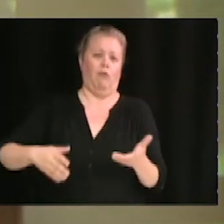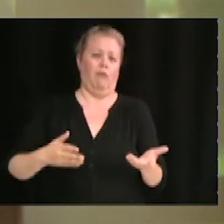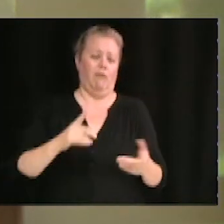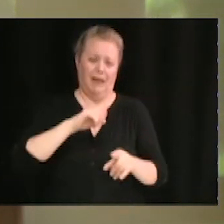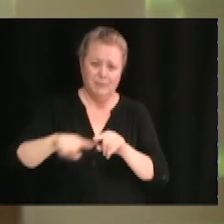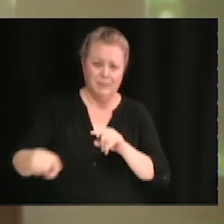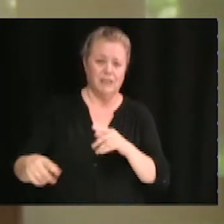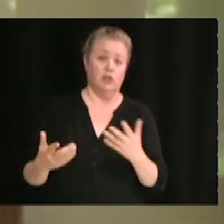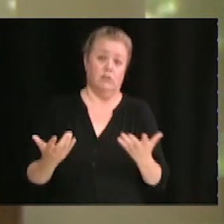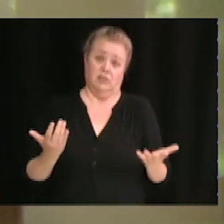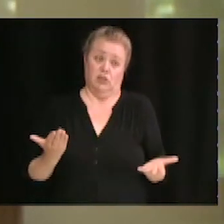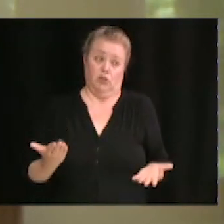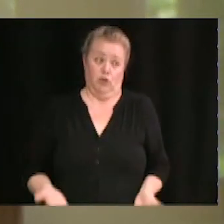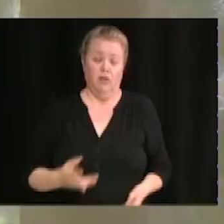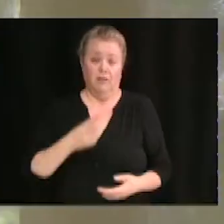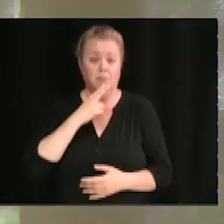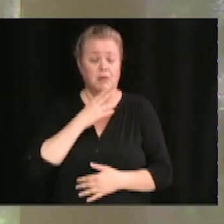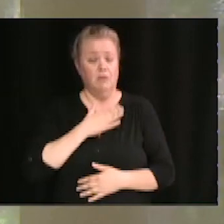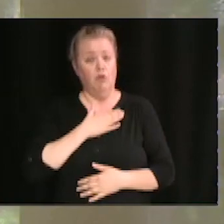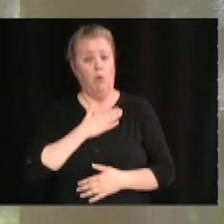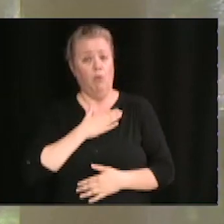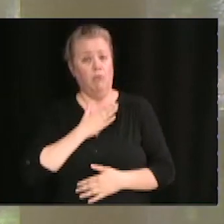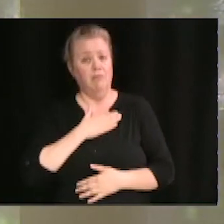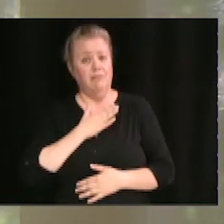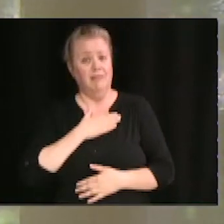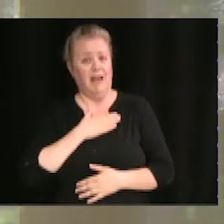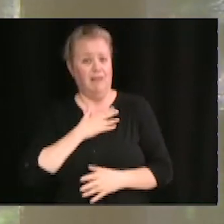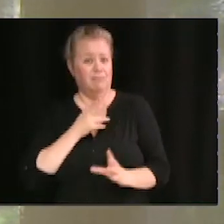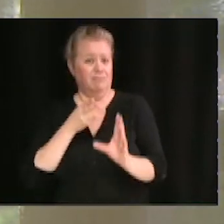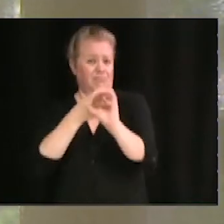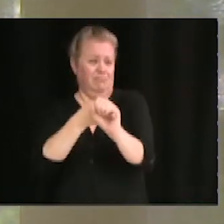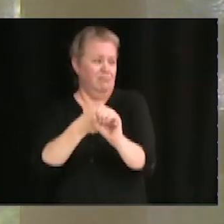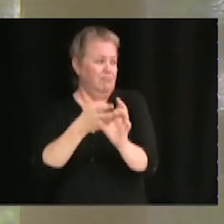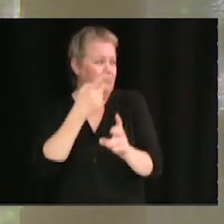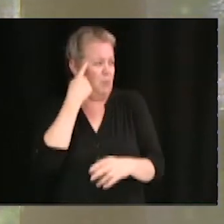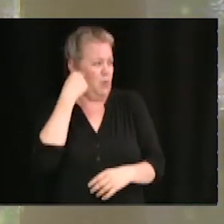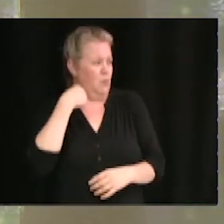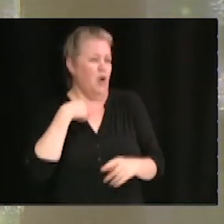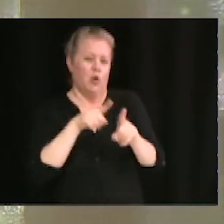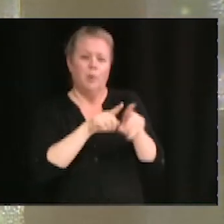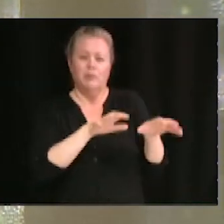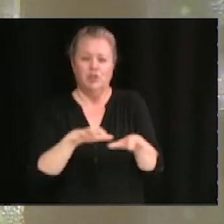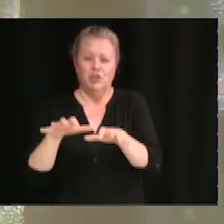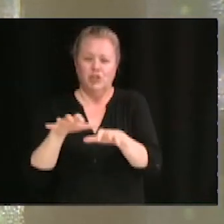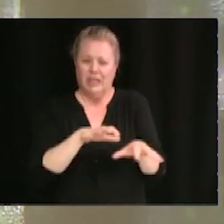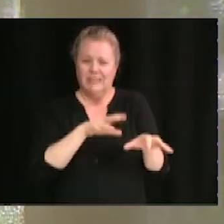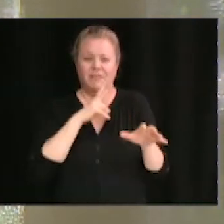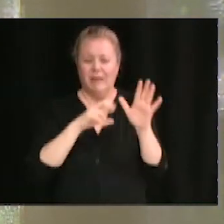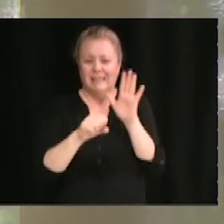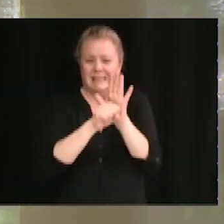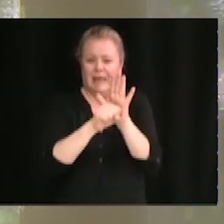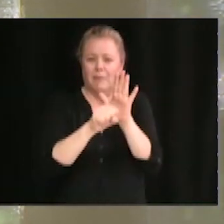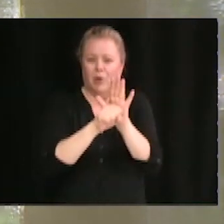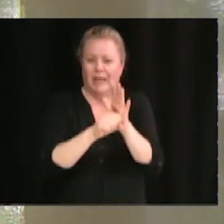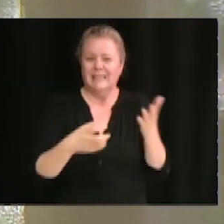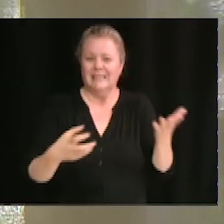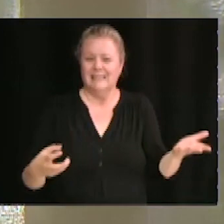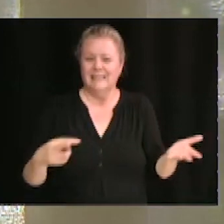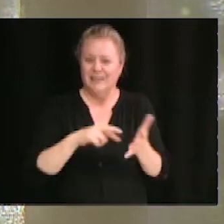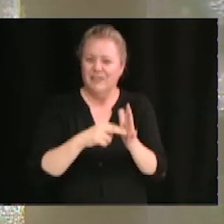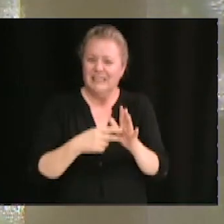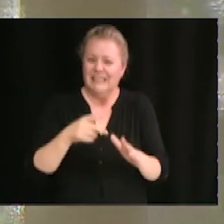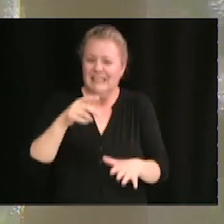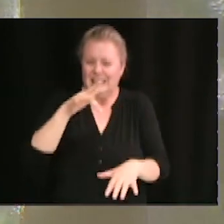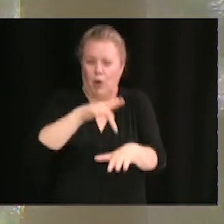pouvoir participer à… C'est un geste qui est un petit peu plus que symbolique, parce que concrètement, on va donner des fournitures scolaires